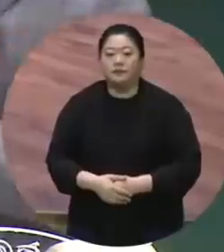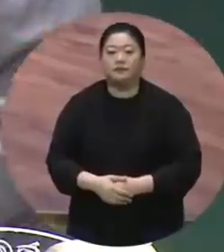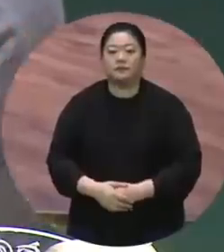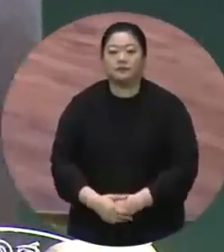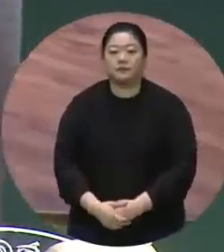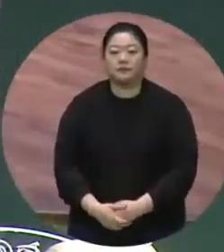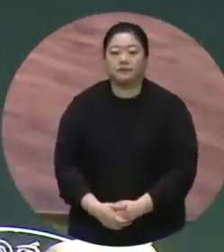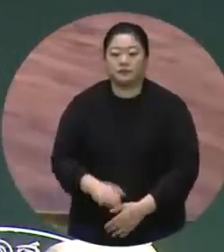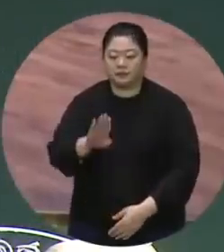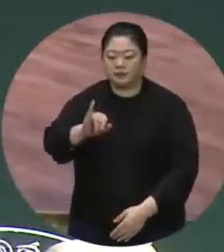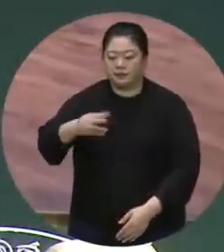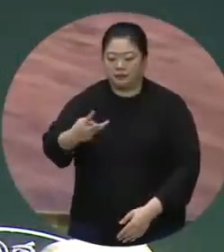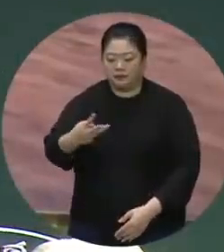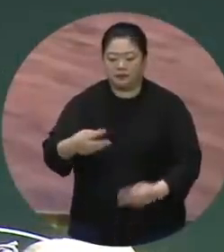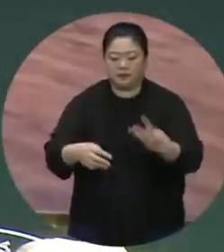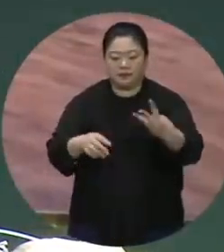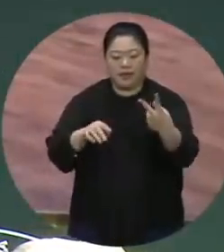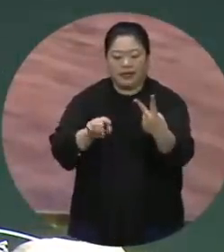밀보 2장 9절.